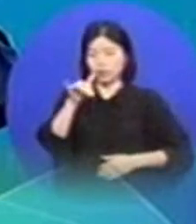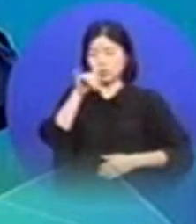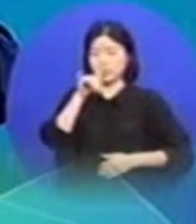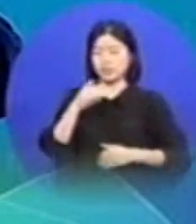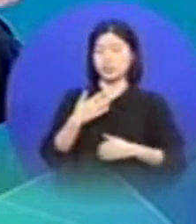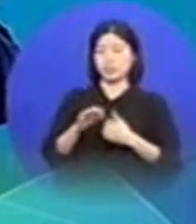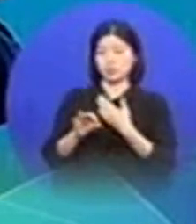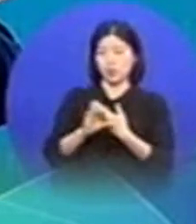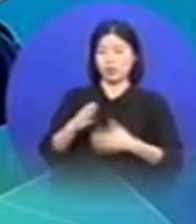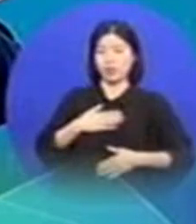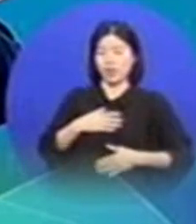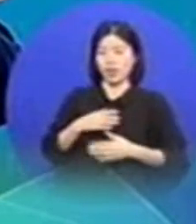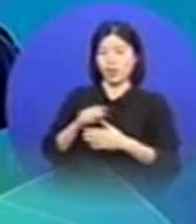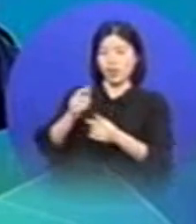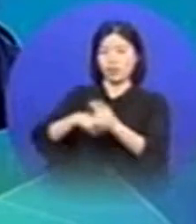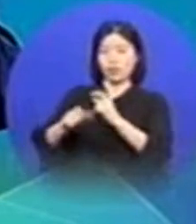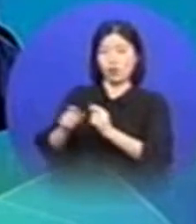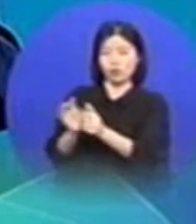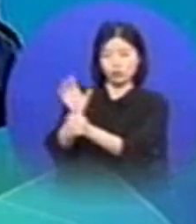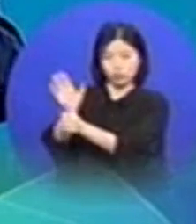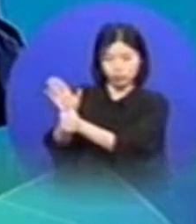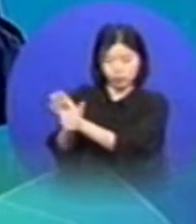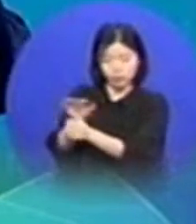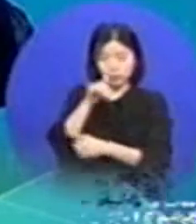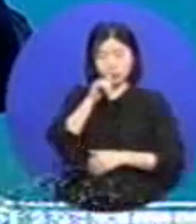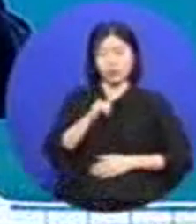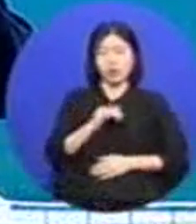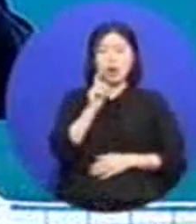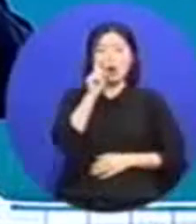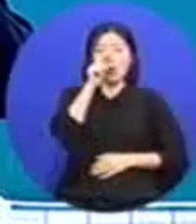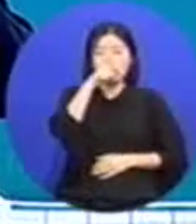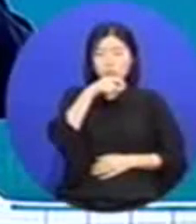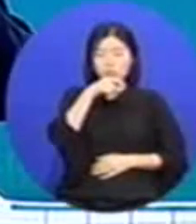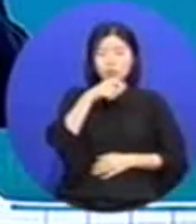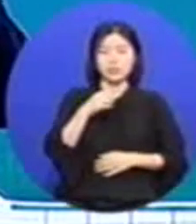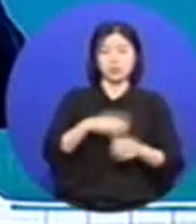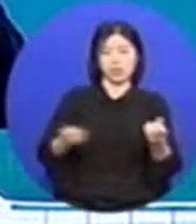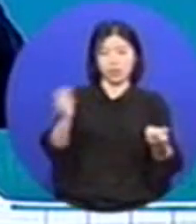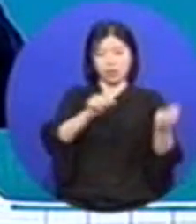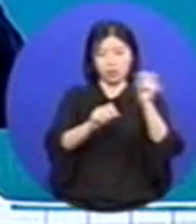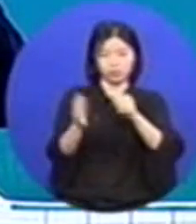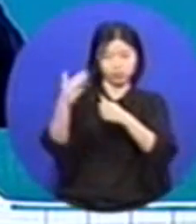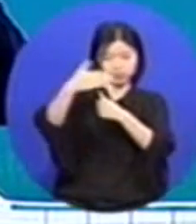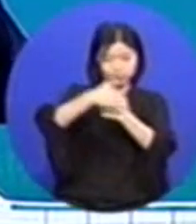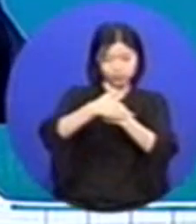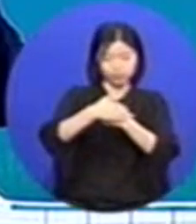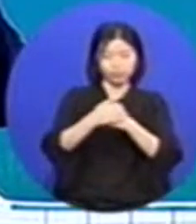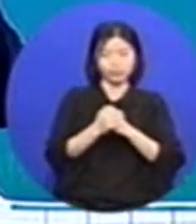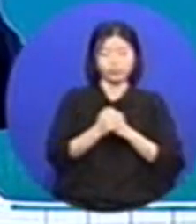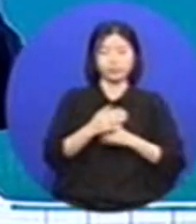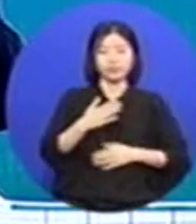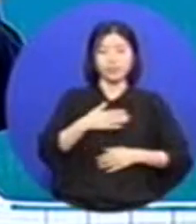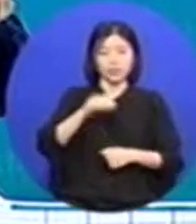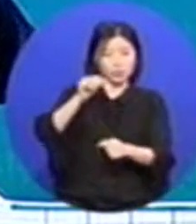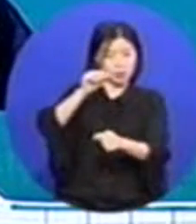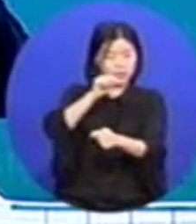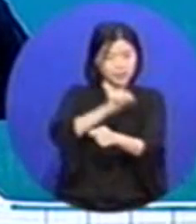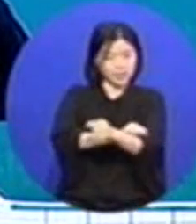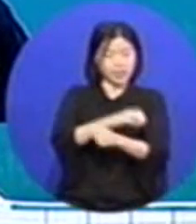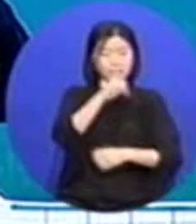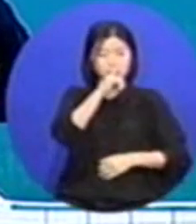내가 메꿔 주고 즉 허물이 있으면 덮어주고 또 월 잘하는 거 있으면 자꾸